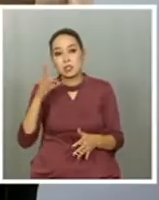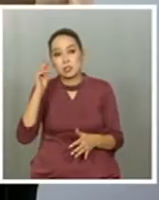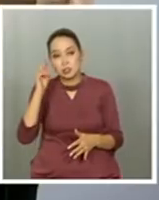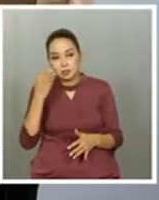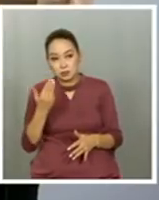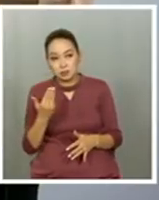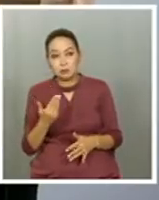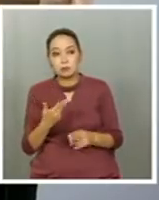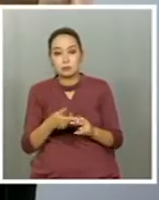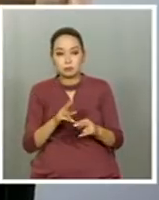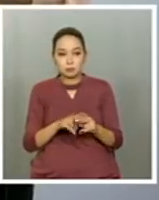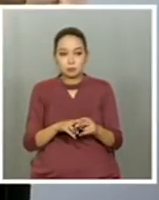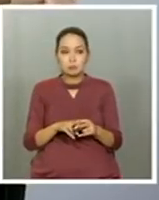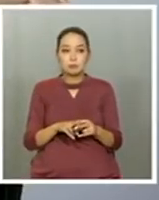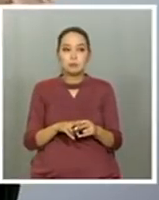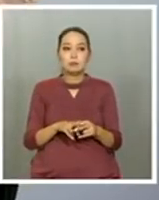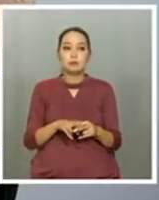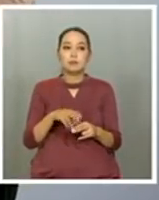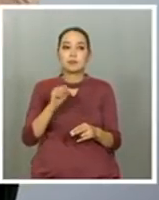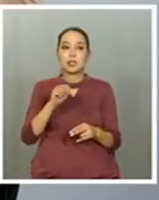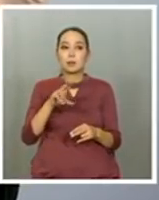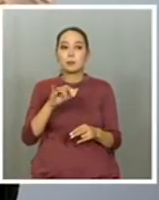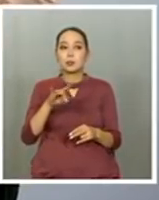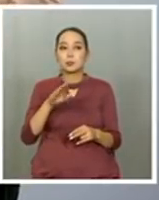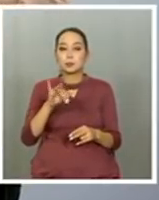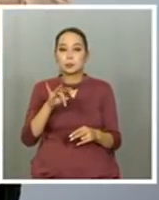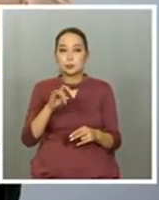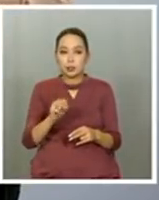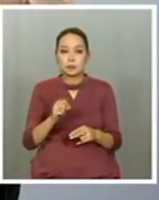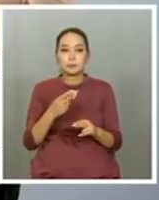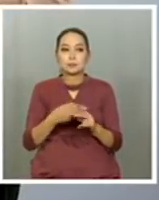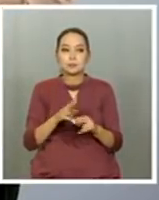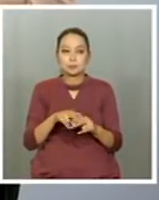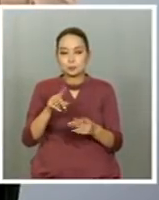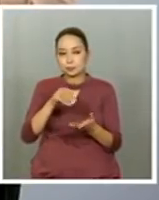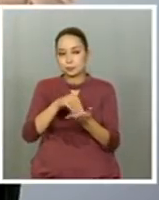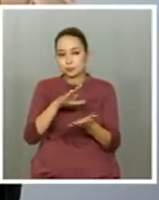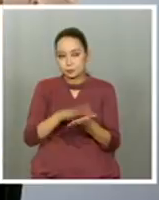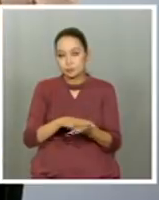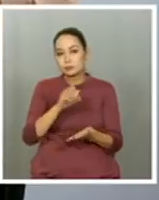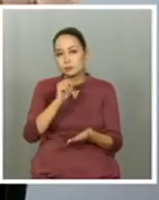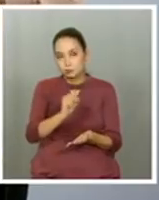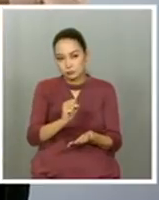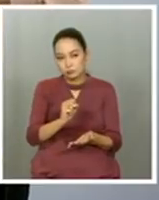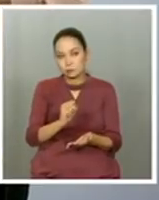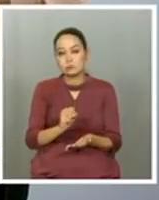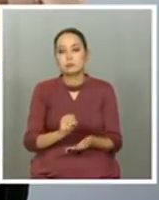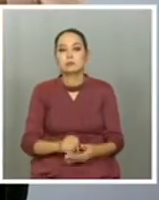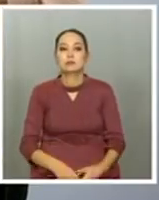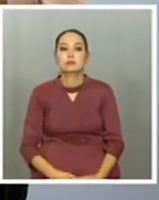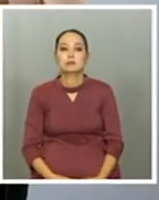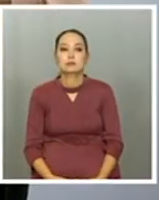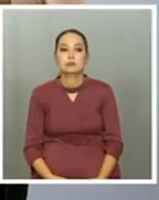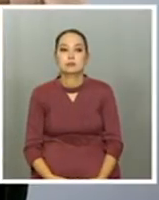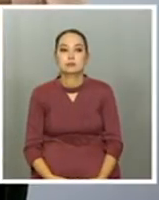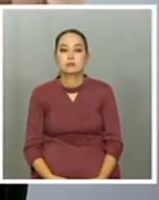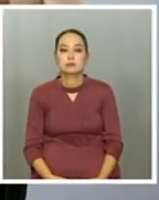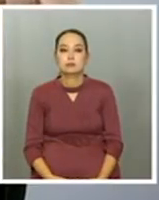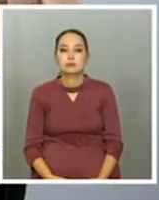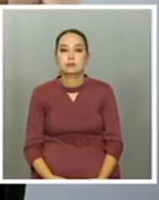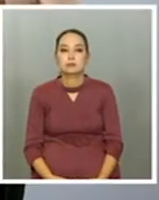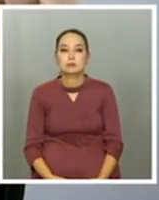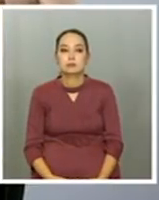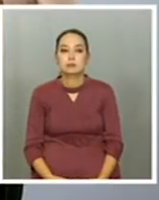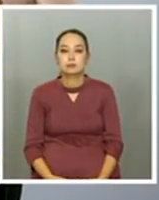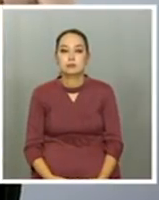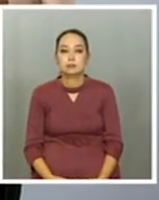апертура. Ол сандық апертура бұл жерде ойылып жазылады. Апертура А, яғни санның сан деп отырғанымыз бұл